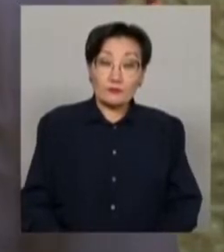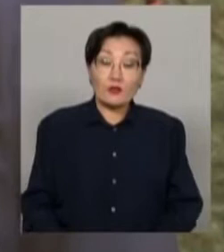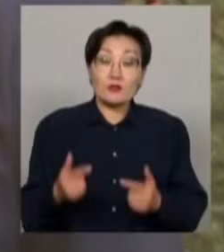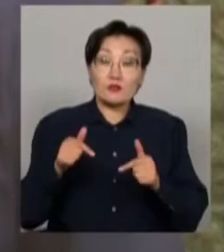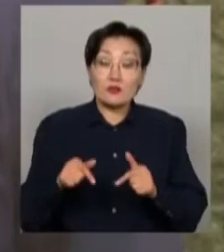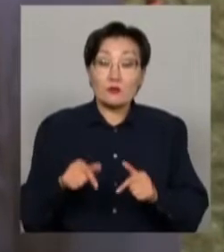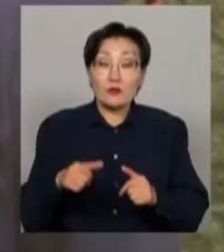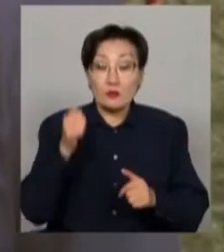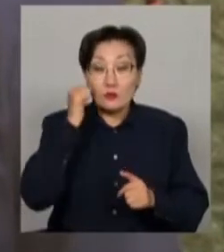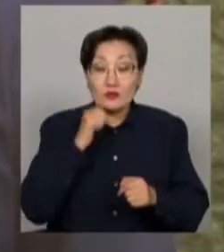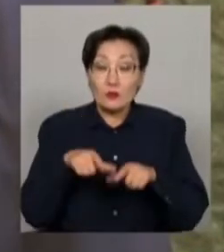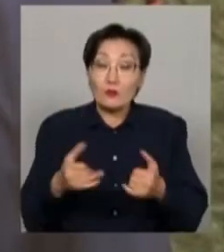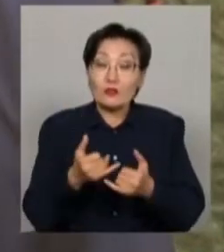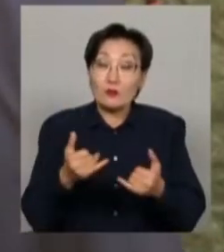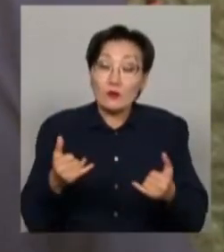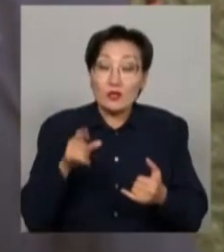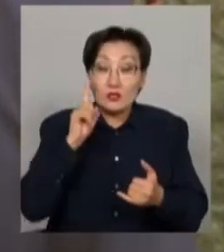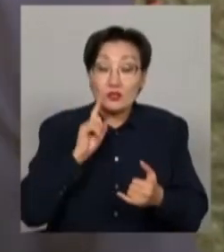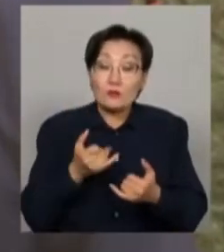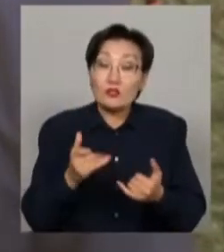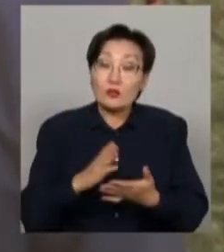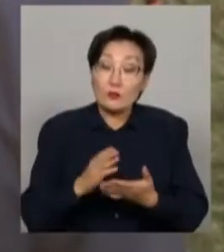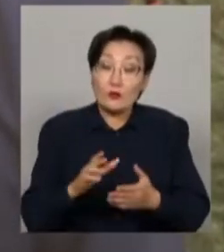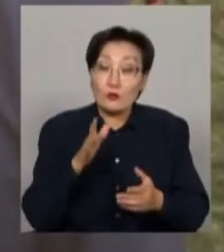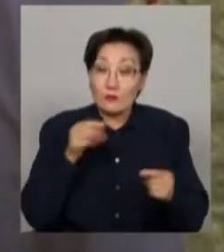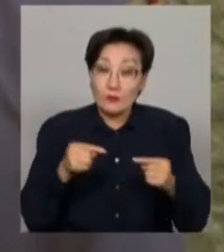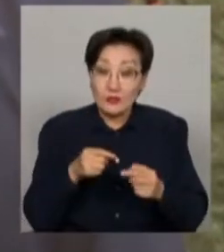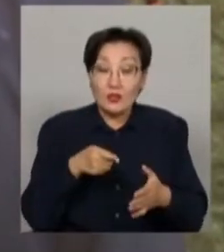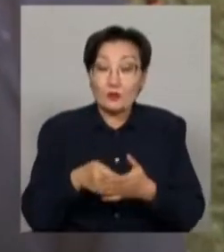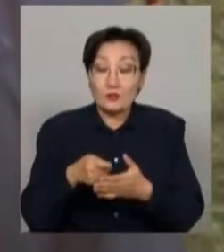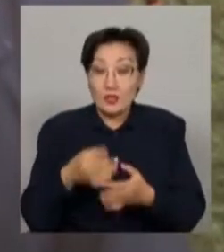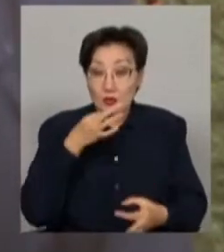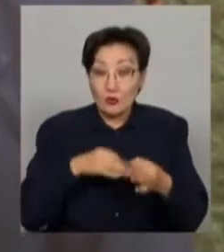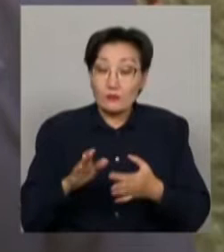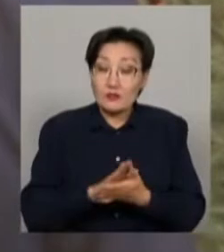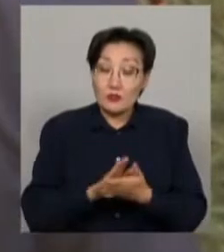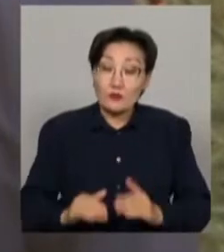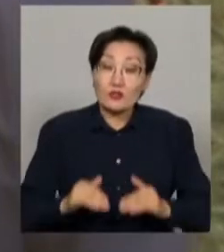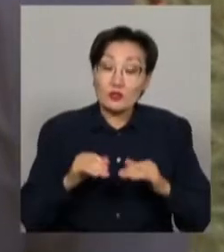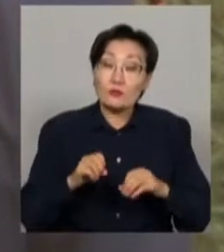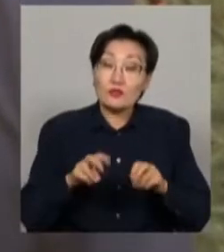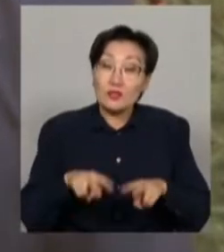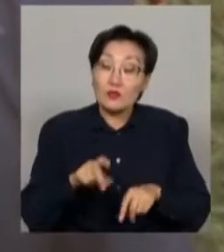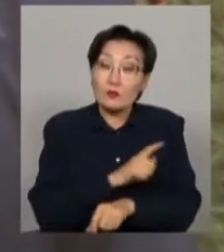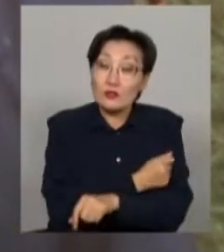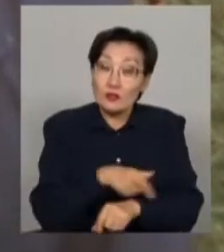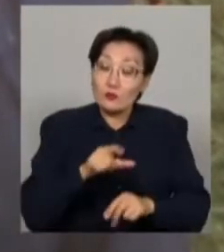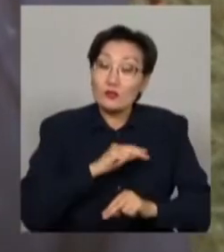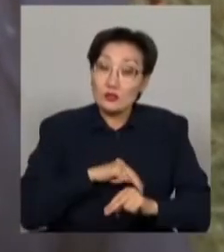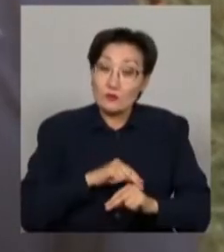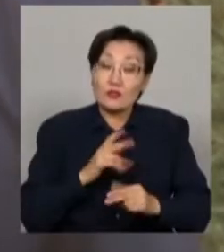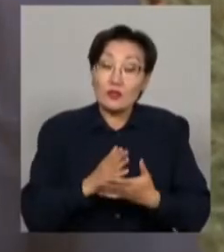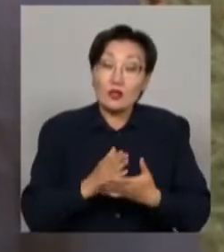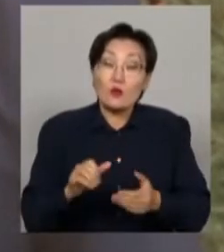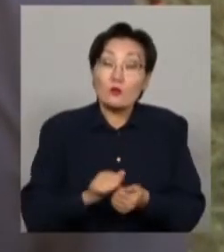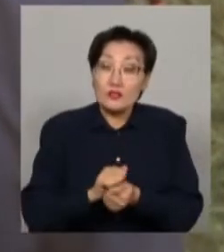Мұнда қарияларға ыңғайлы болу үшін барлық жағдай жасалған, тамақ уақытылы беріледі, дәрі-дәрмек тегін, жоғары санатты медицина қызметкерлері емдейді. Сондай ақ мұнда